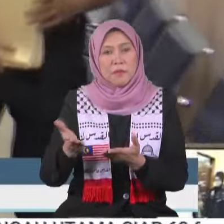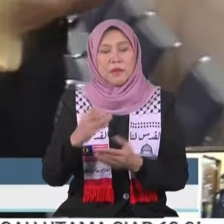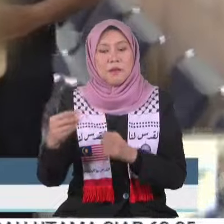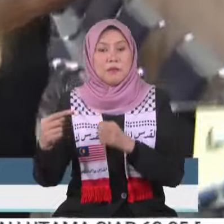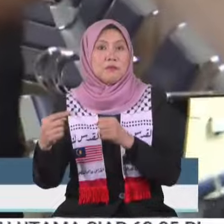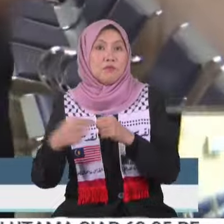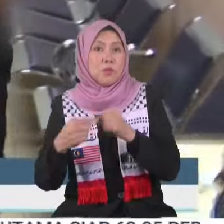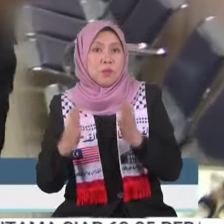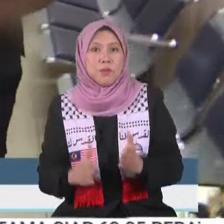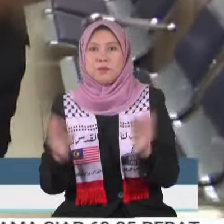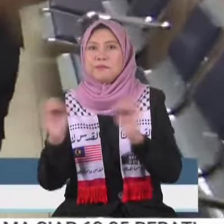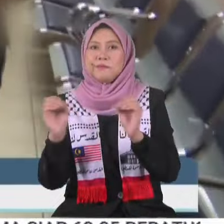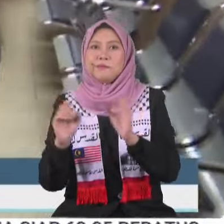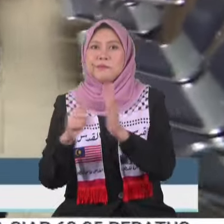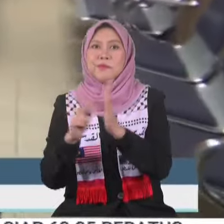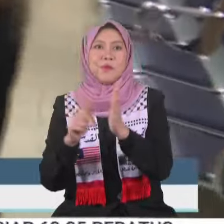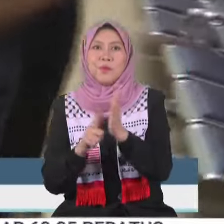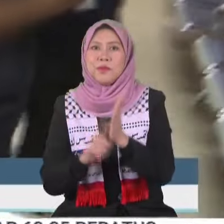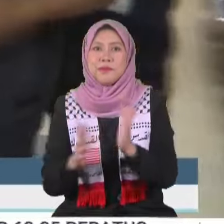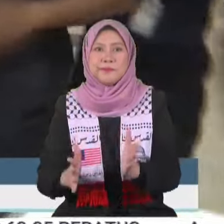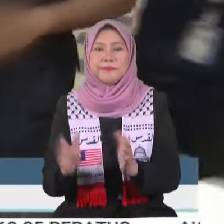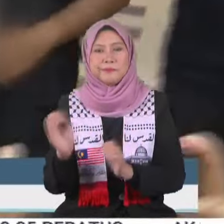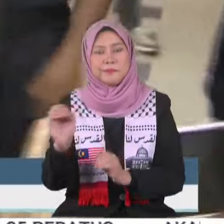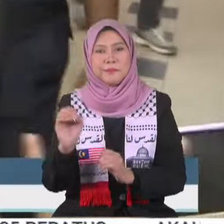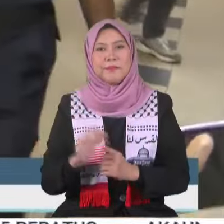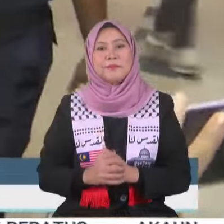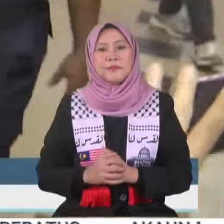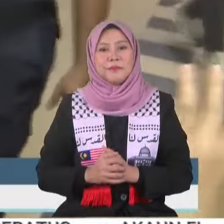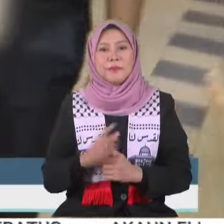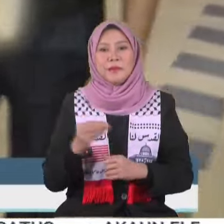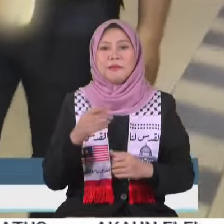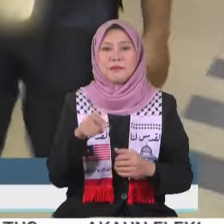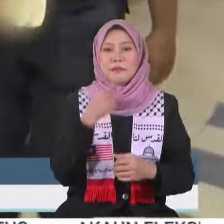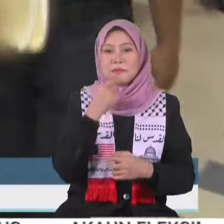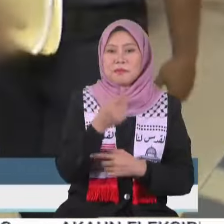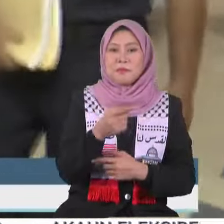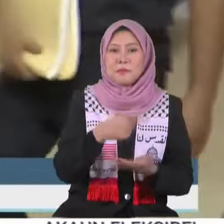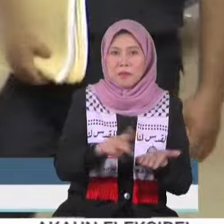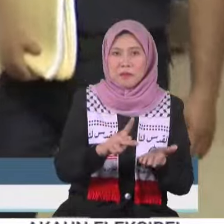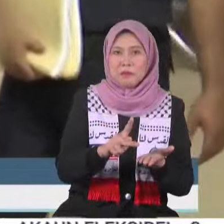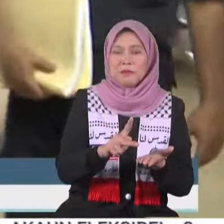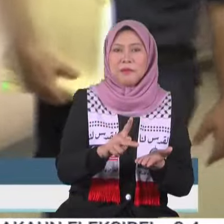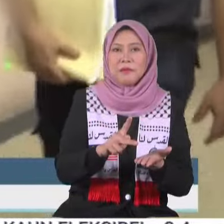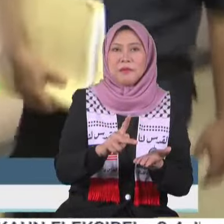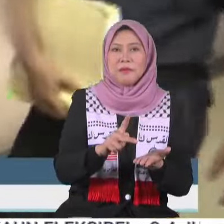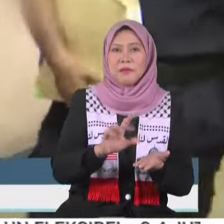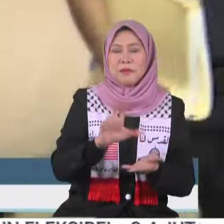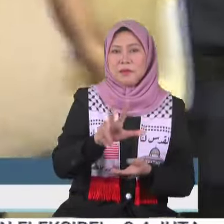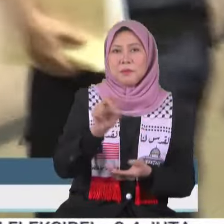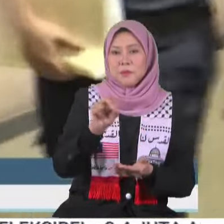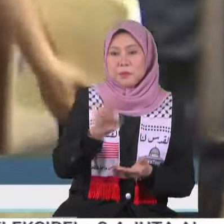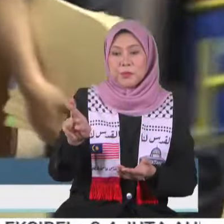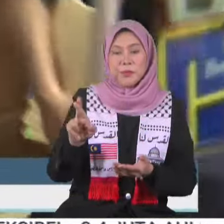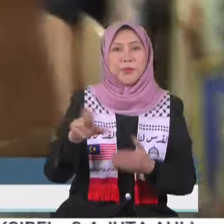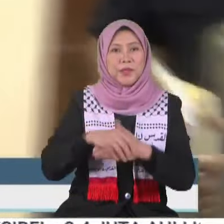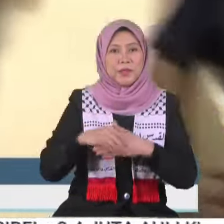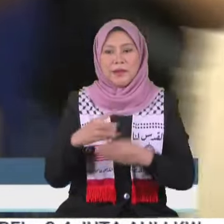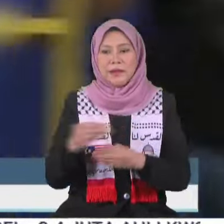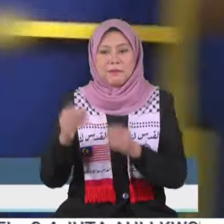tertuduh tidak diwakili peguam. Hakim membenarkan tertuduh diikat jamin RM30,000 dengan 2 penjamin